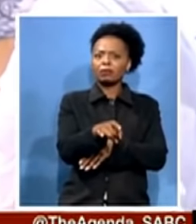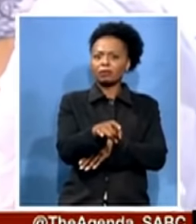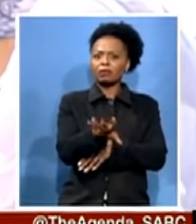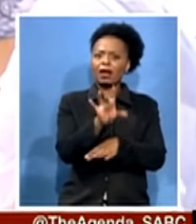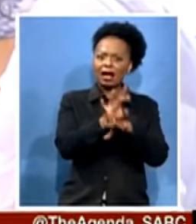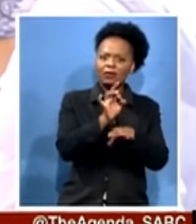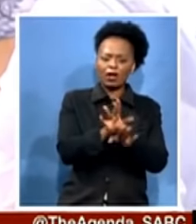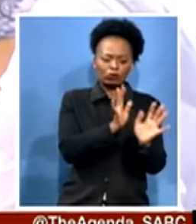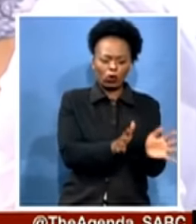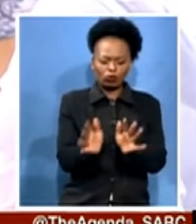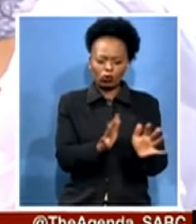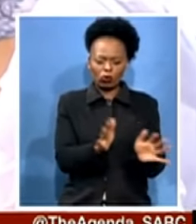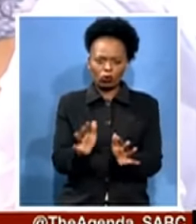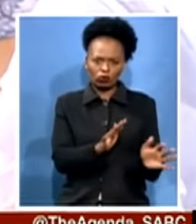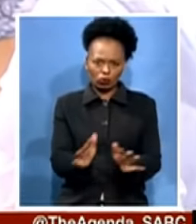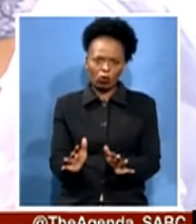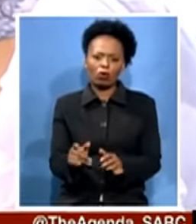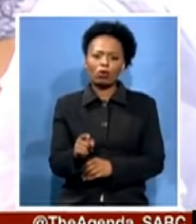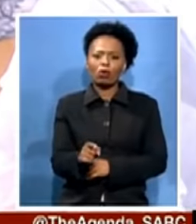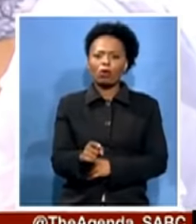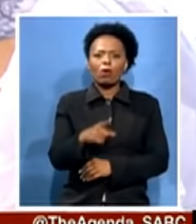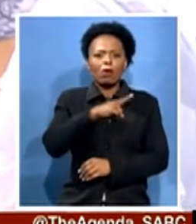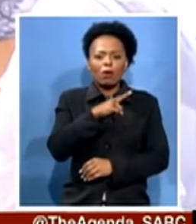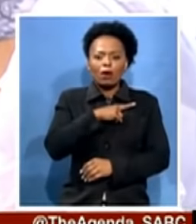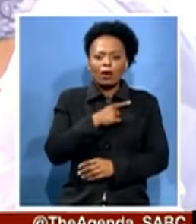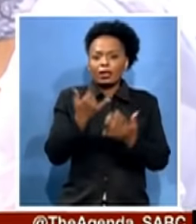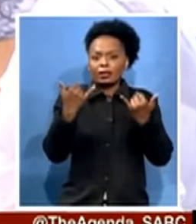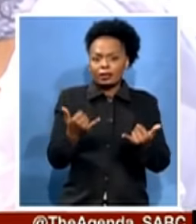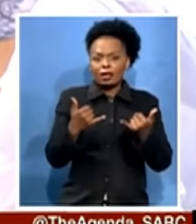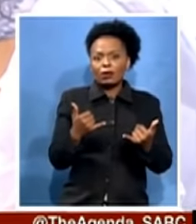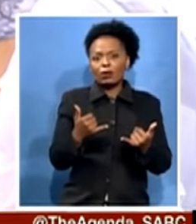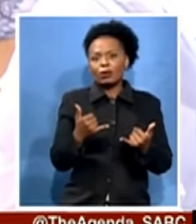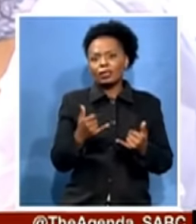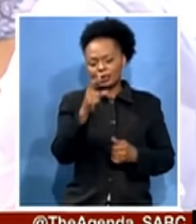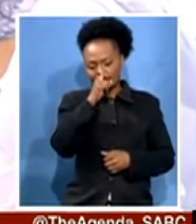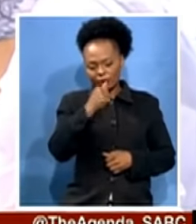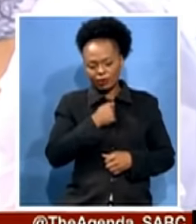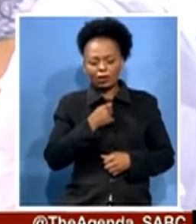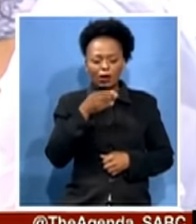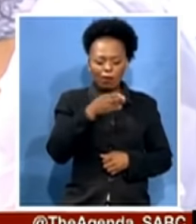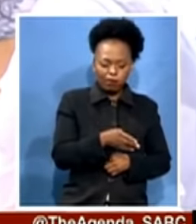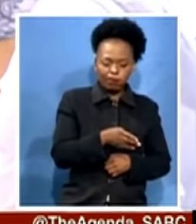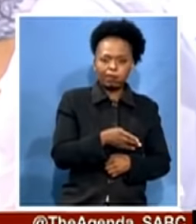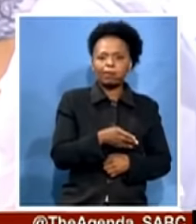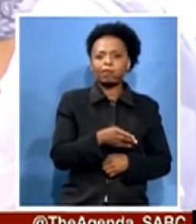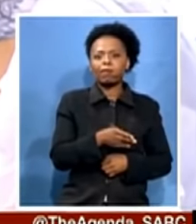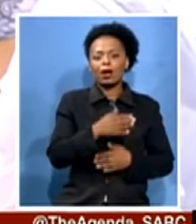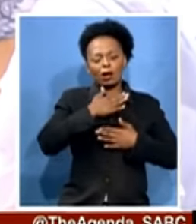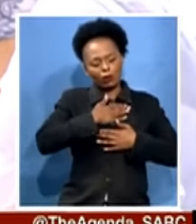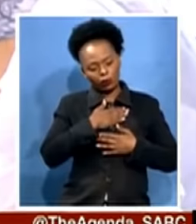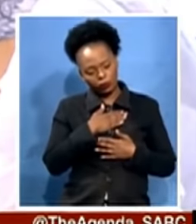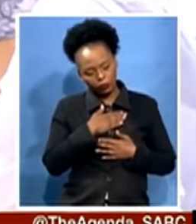ngoba sesiphelele nodadewethu aze abe sesimini sokuthi amukele kahle lento bese siyamcela